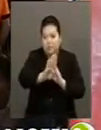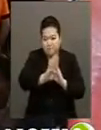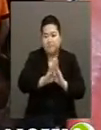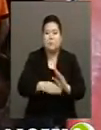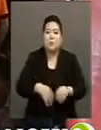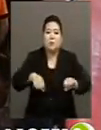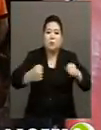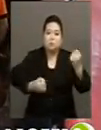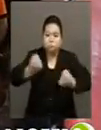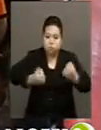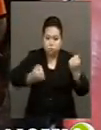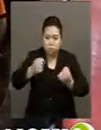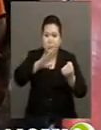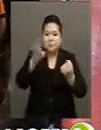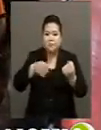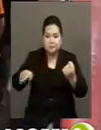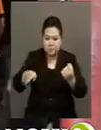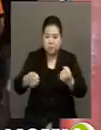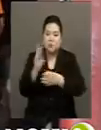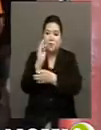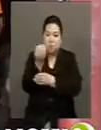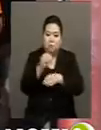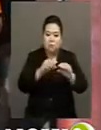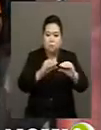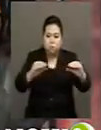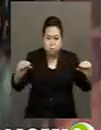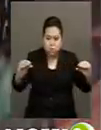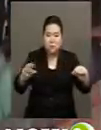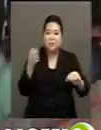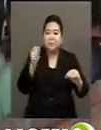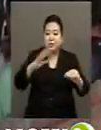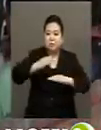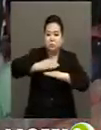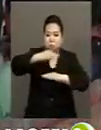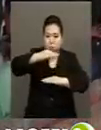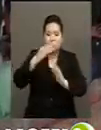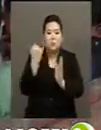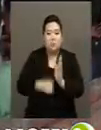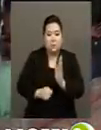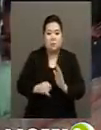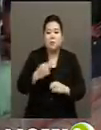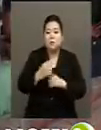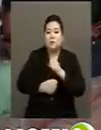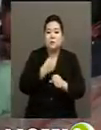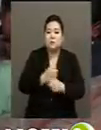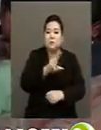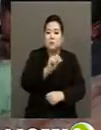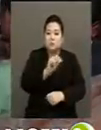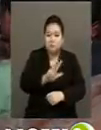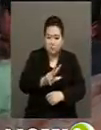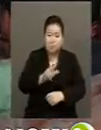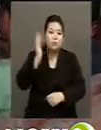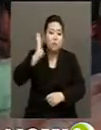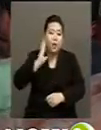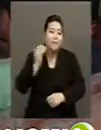รถบรรทุกไม้พยุงแปรรูปได้14แผ่นผู้ต้องหาคือนายอาวุธดิษฐ์ประสักอายุ33ปีเป็นชาวจังหวัดสระแก้วนะคะแล้ว